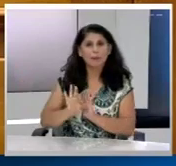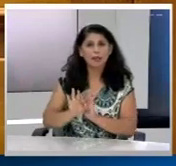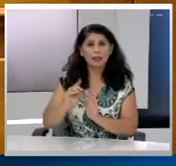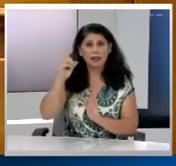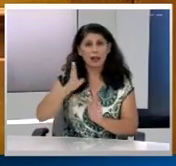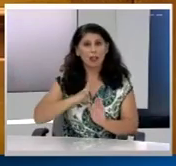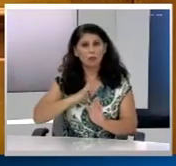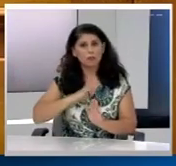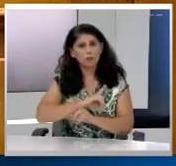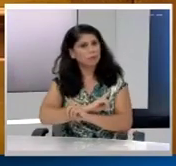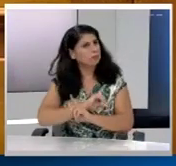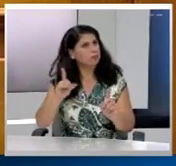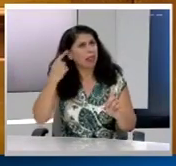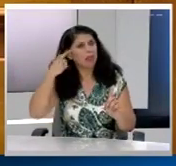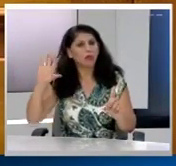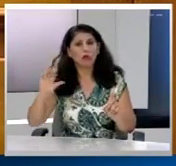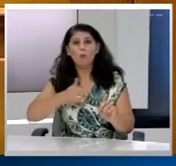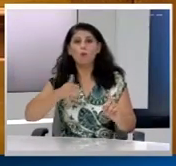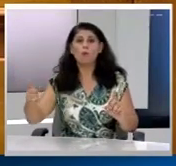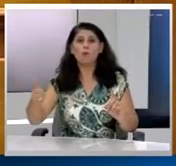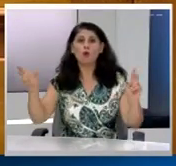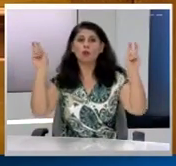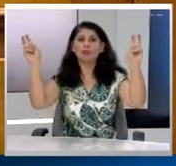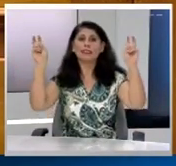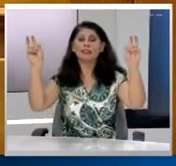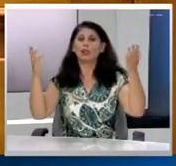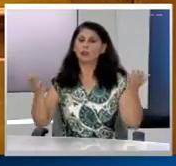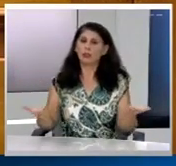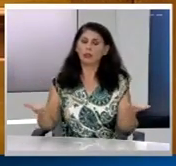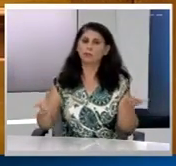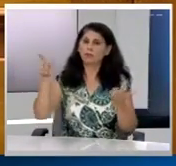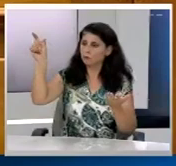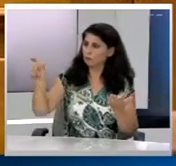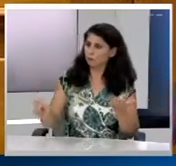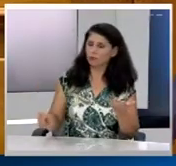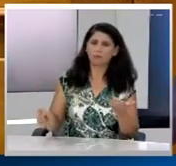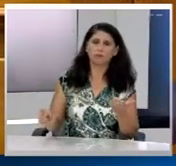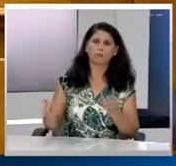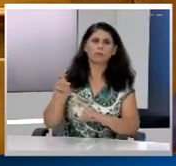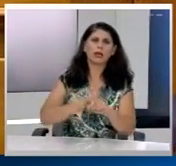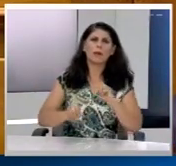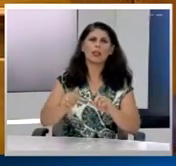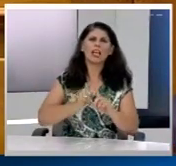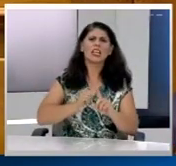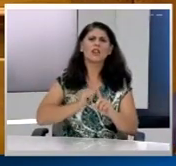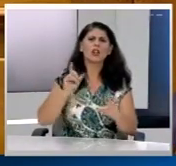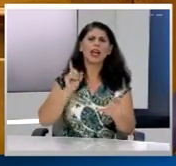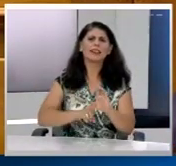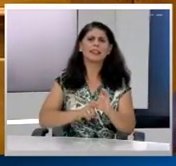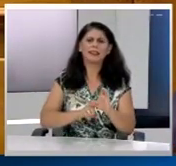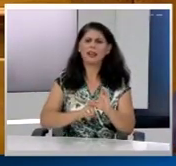ξέρει κανείς, που η μόνη του περγαμηνή είναι ότι ήταν σε κάποιες ιδιωτικές